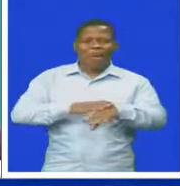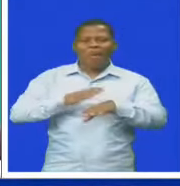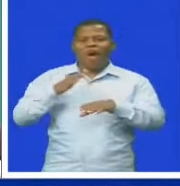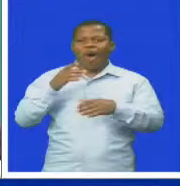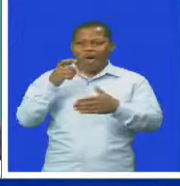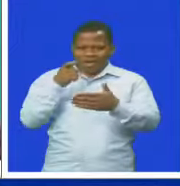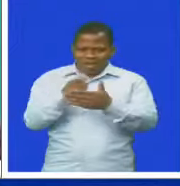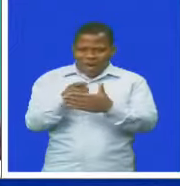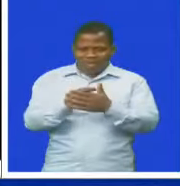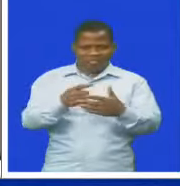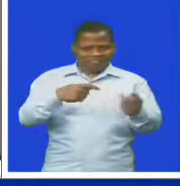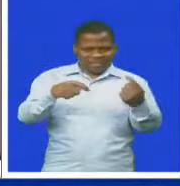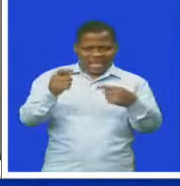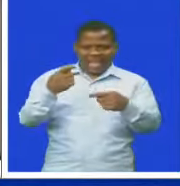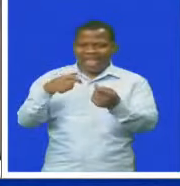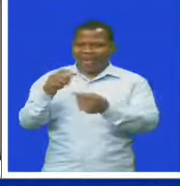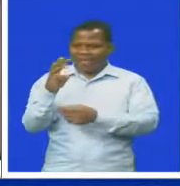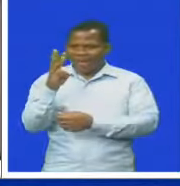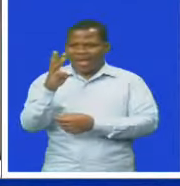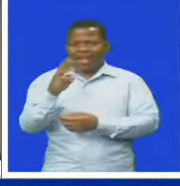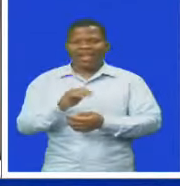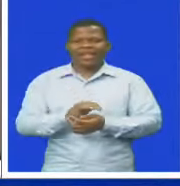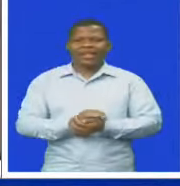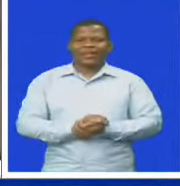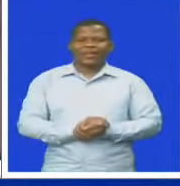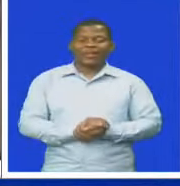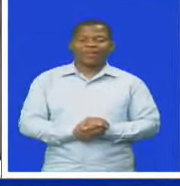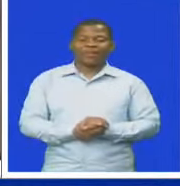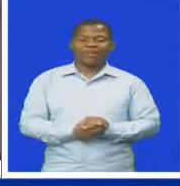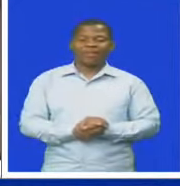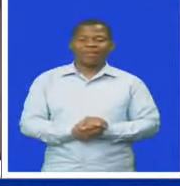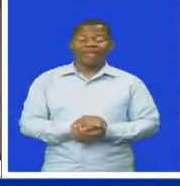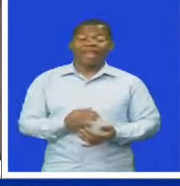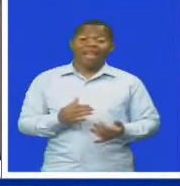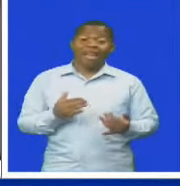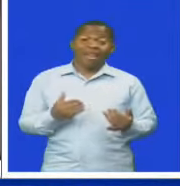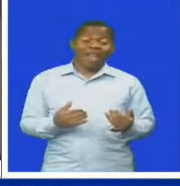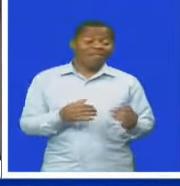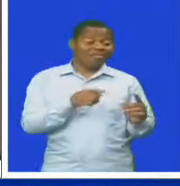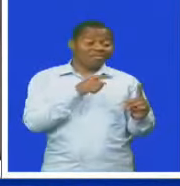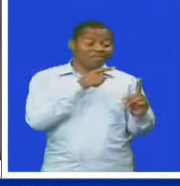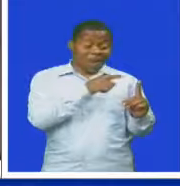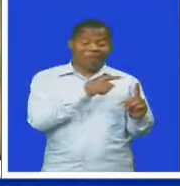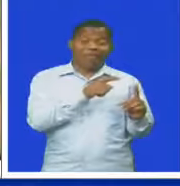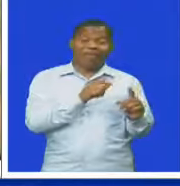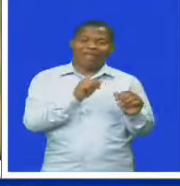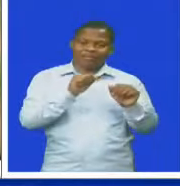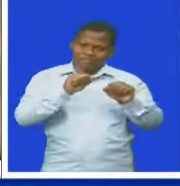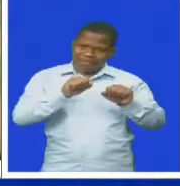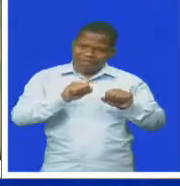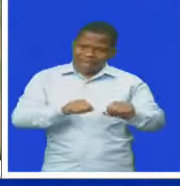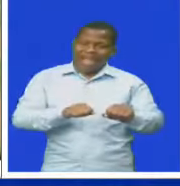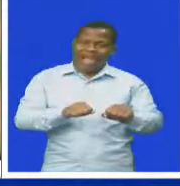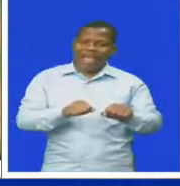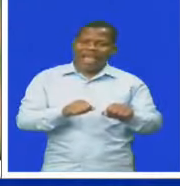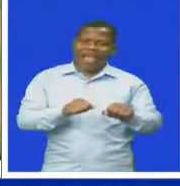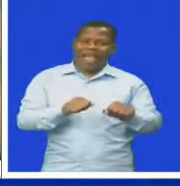ngiyende nale export. Kwanyalo Make Sikhonze unesivumelwano sekusebenzisana nesitolo lesikhulu